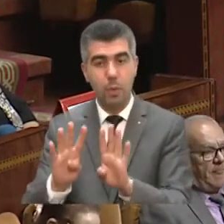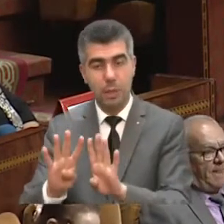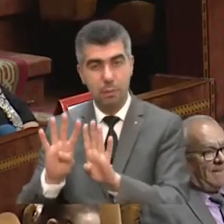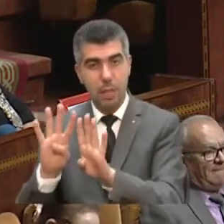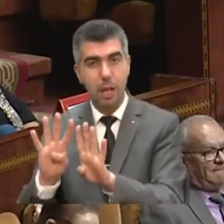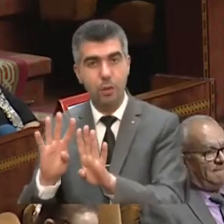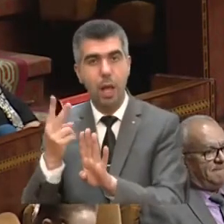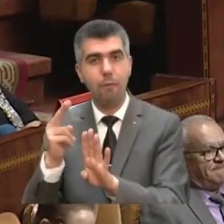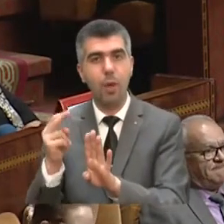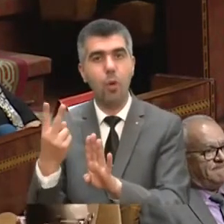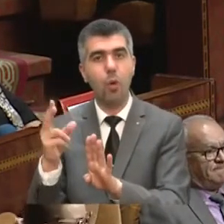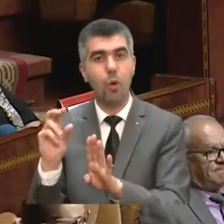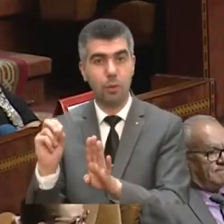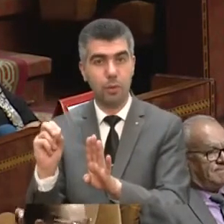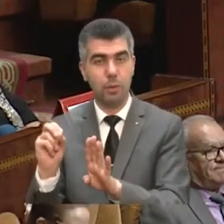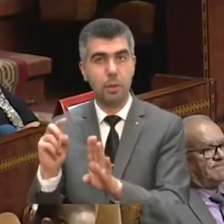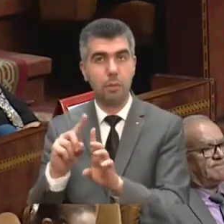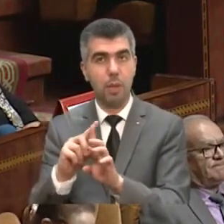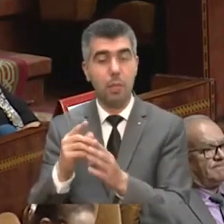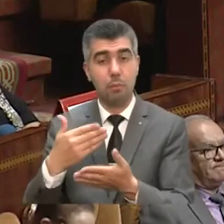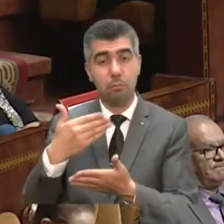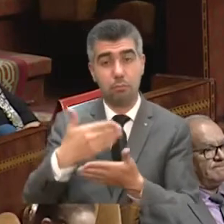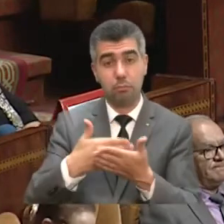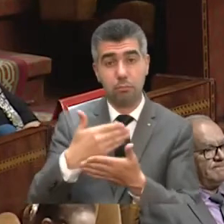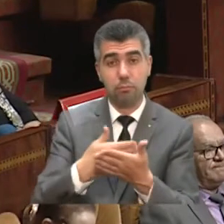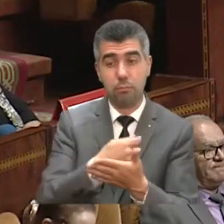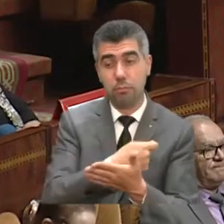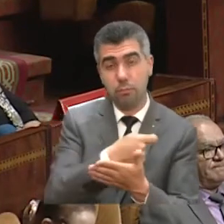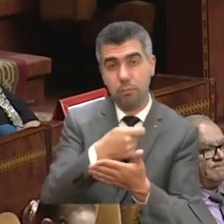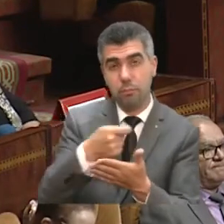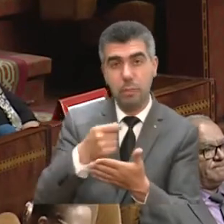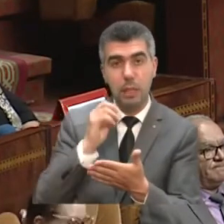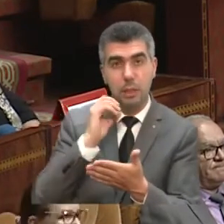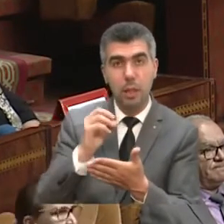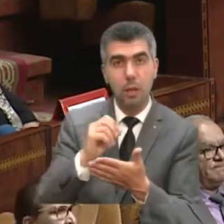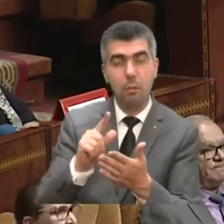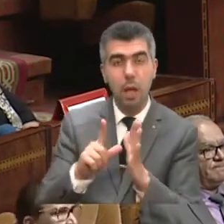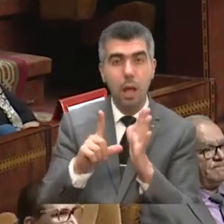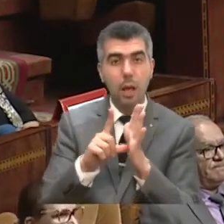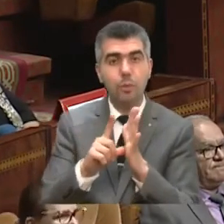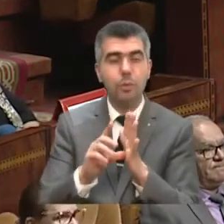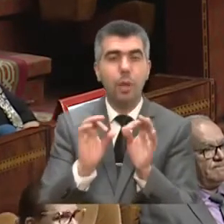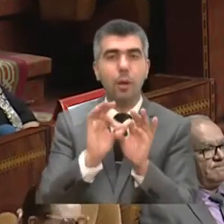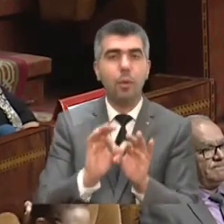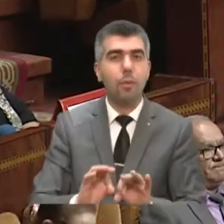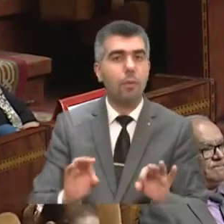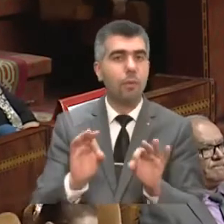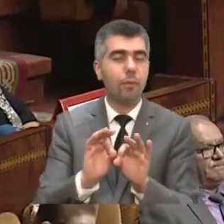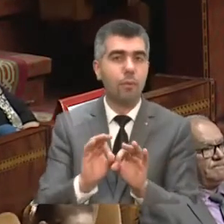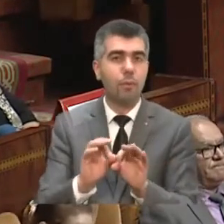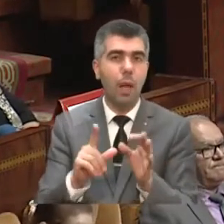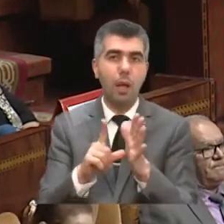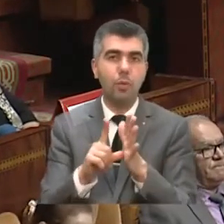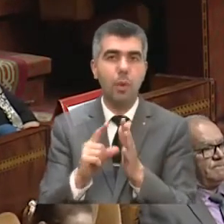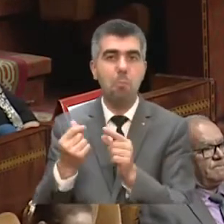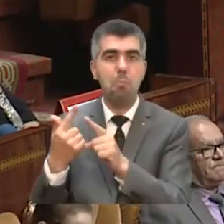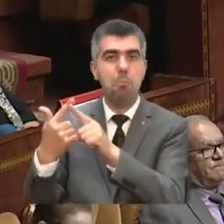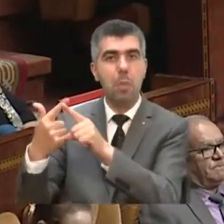و2020، حيث لا تتضمن مذكرة توزيع جهوي الاستثمار المرفقي بقانون المالية للسنة